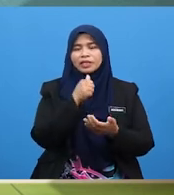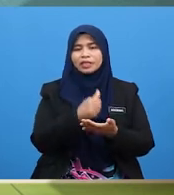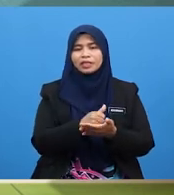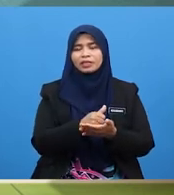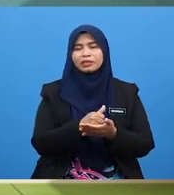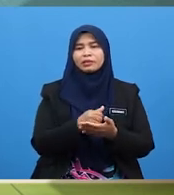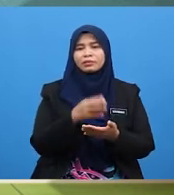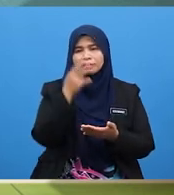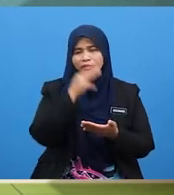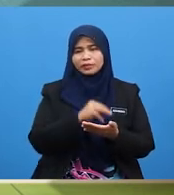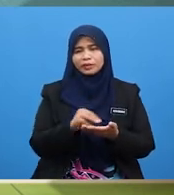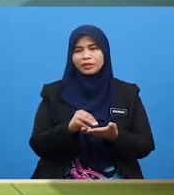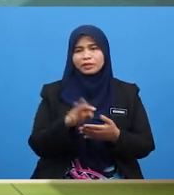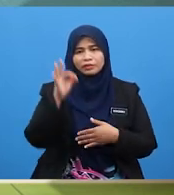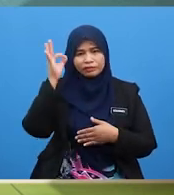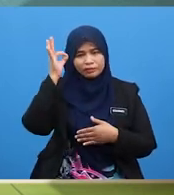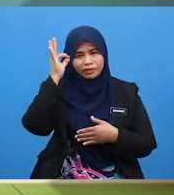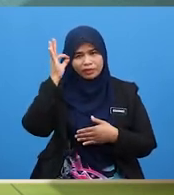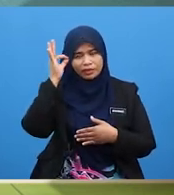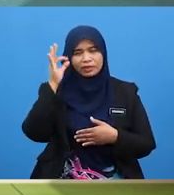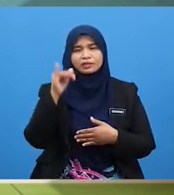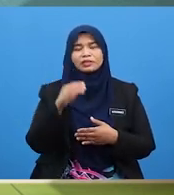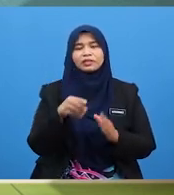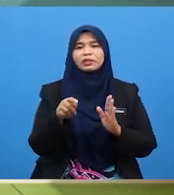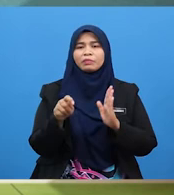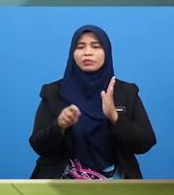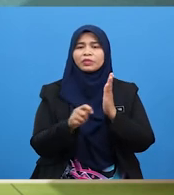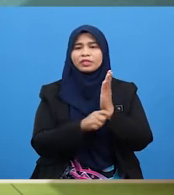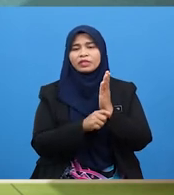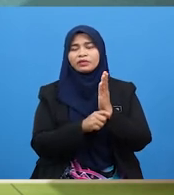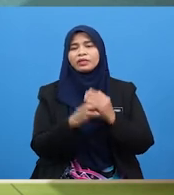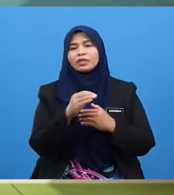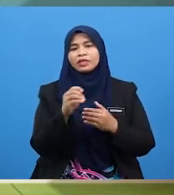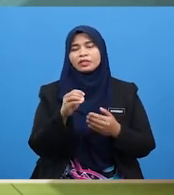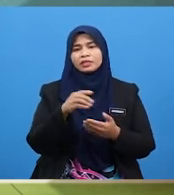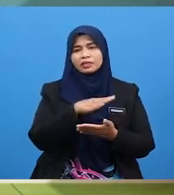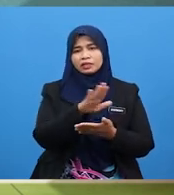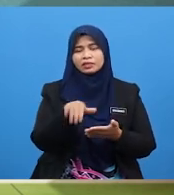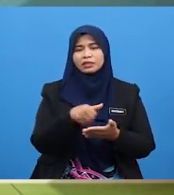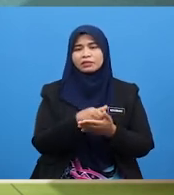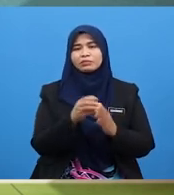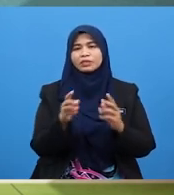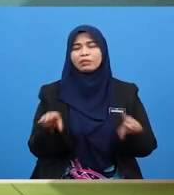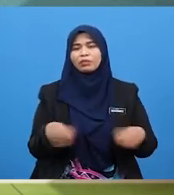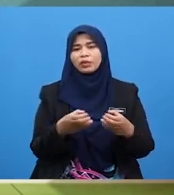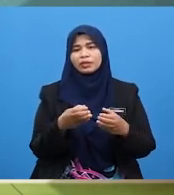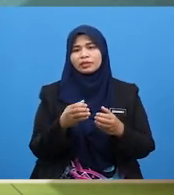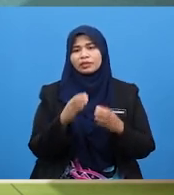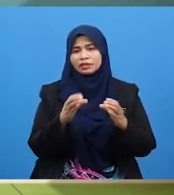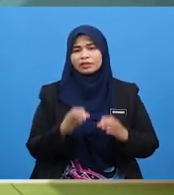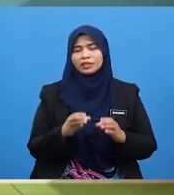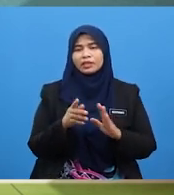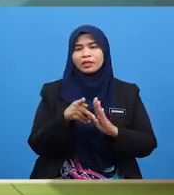murni, berfikir secara dinamik dan positif serta seterusnya bertindak